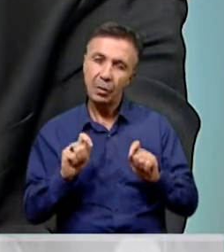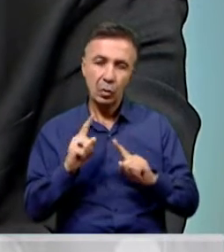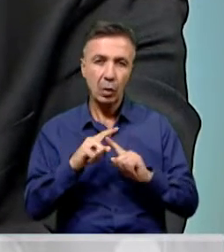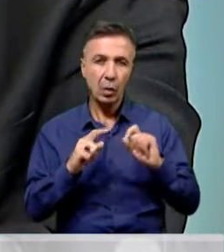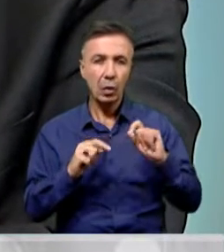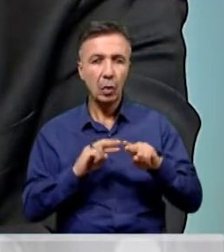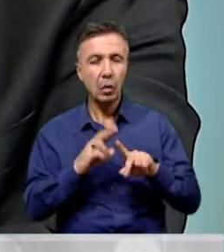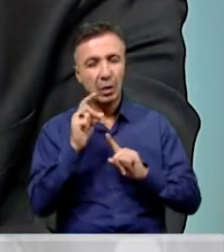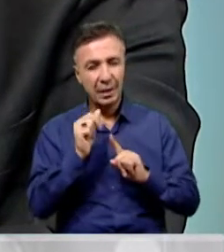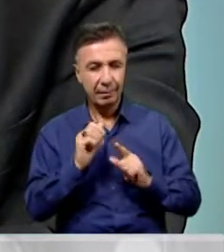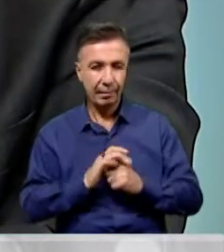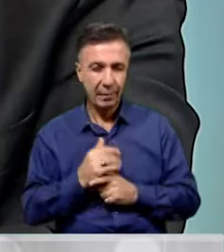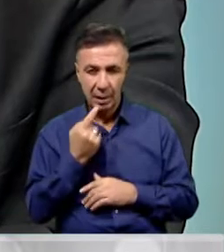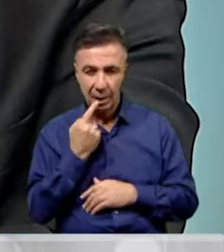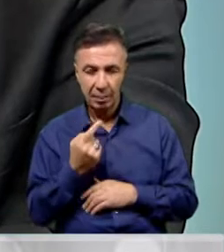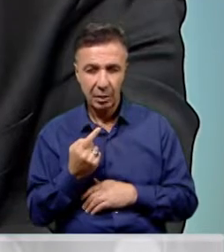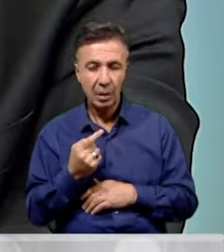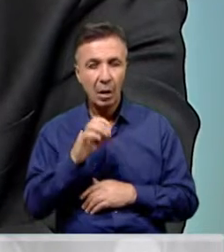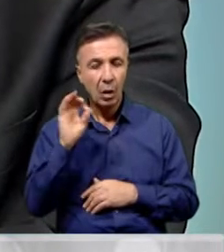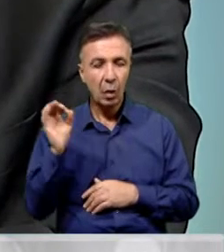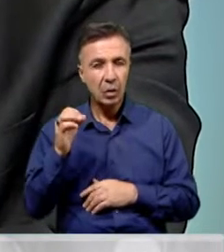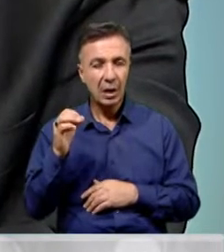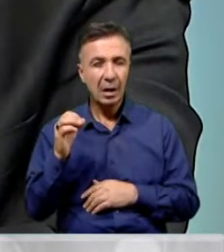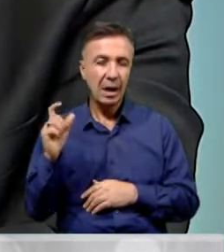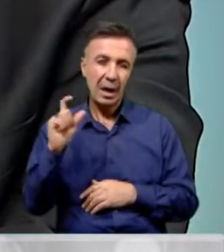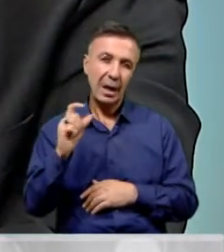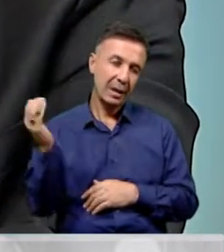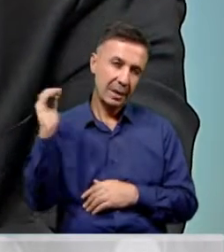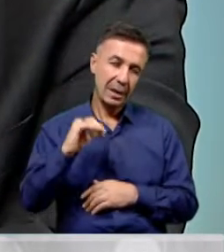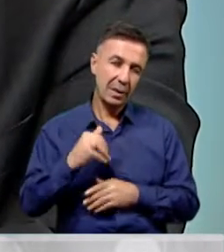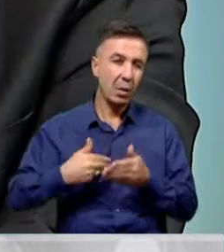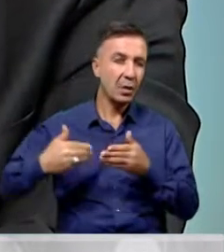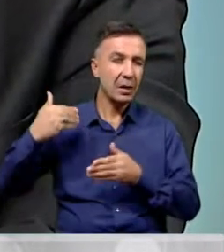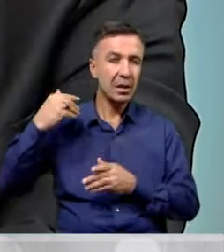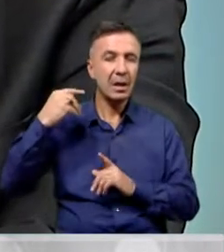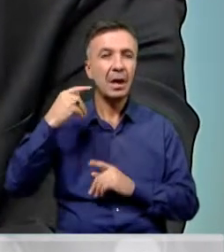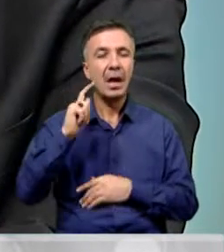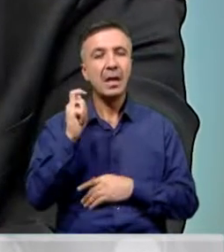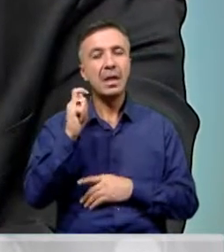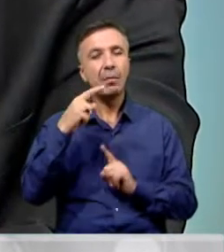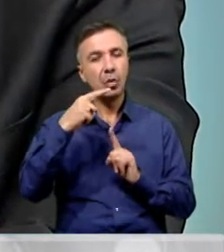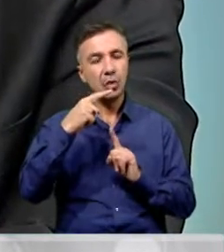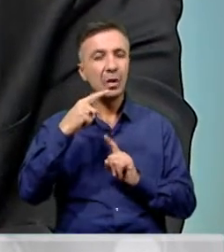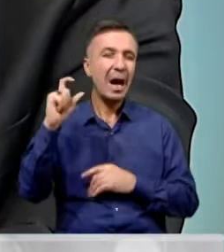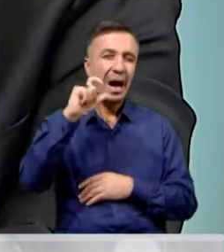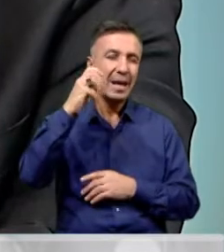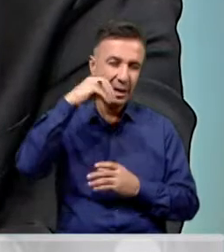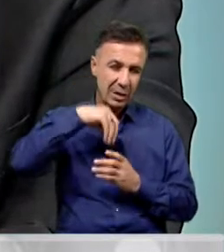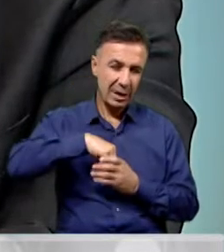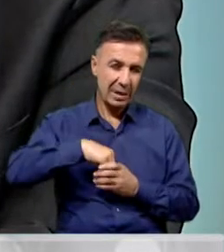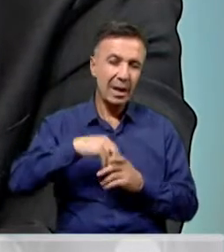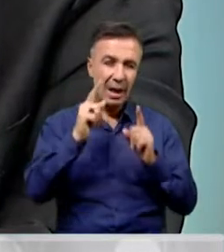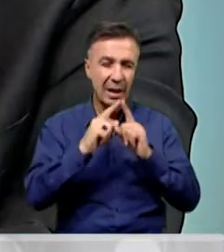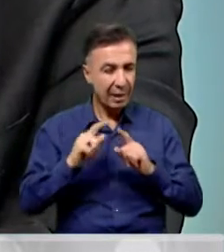Eee diyelim ki Ocak ayı geldi Eee geçmiş Temmuz ayından hesaplayarak işte 6 aylık süre